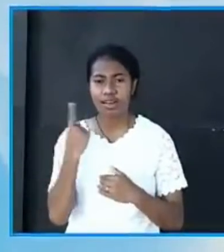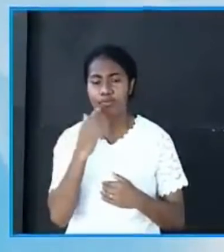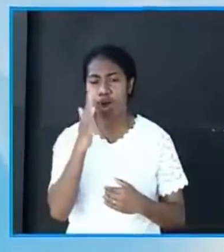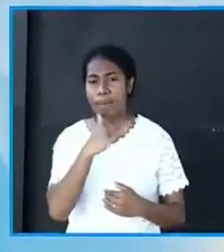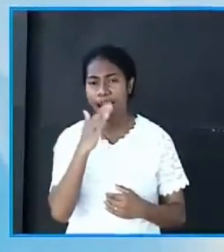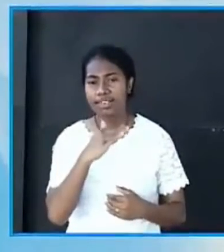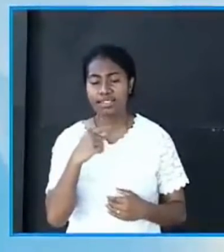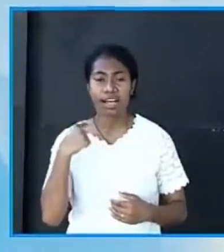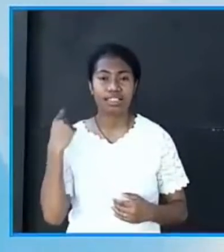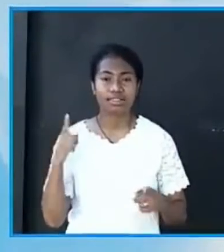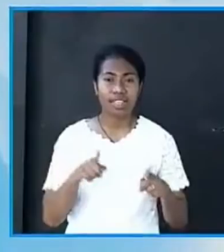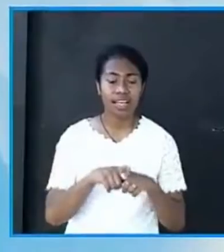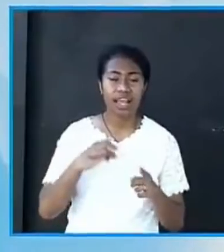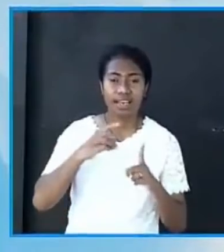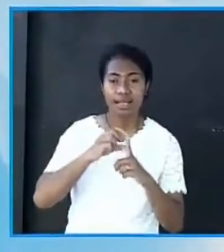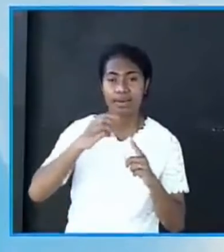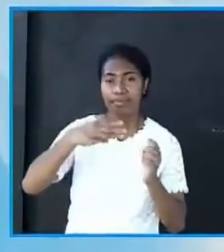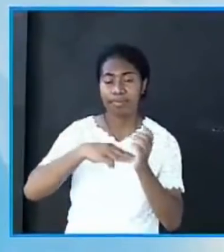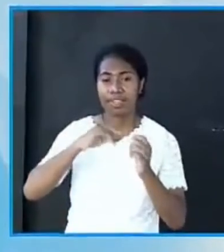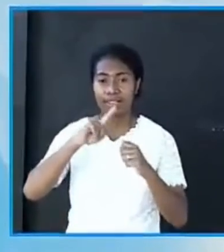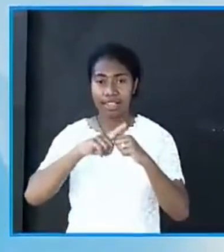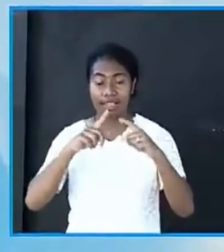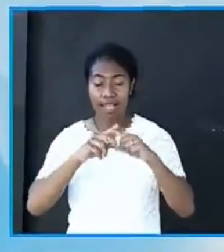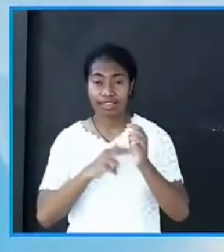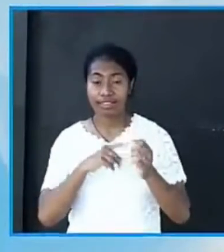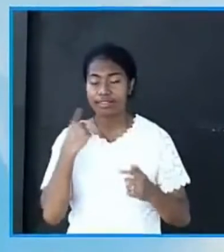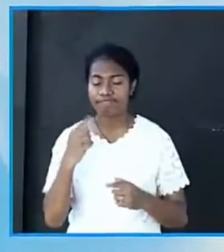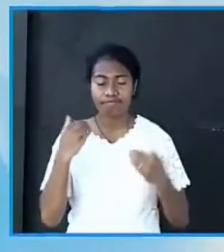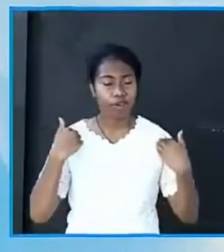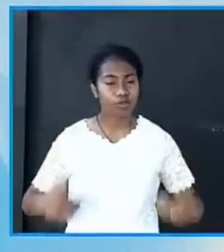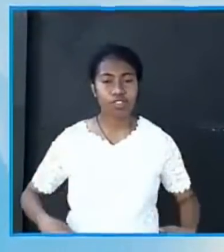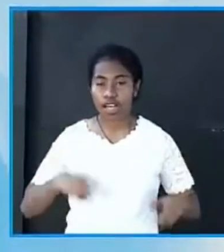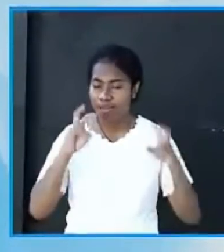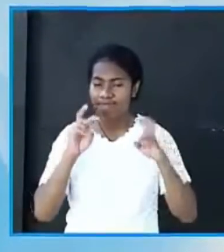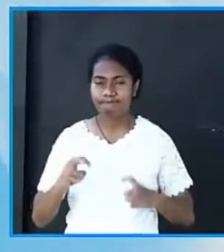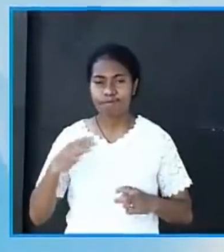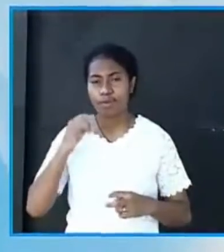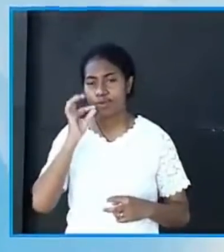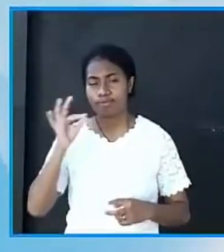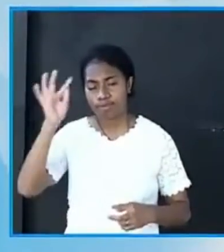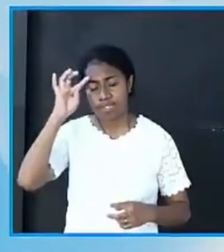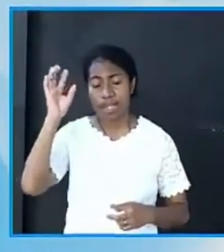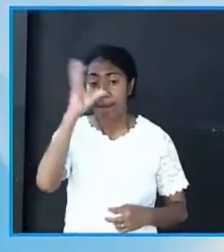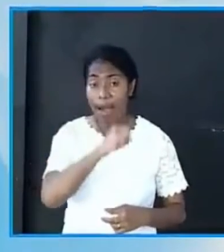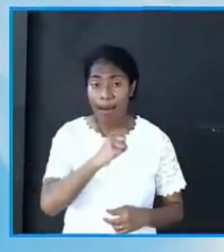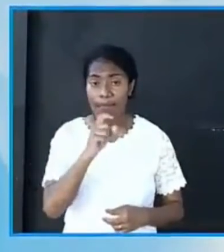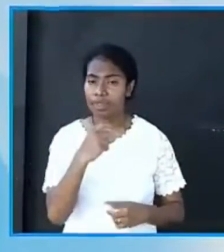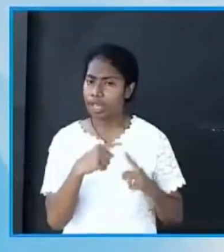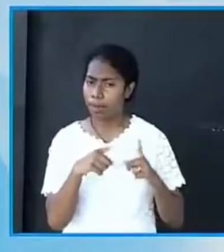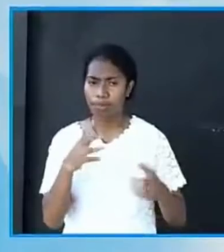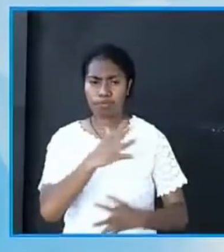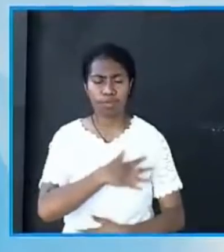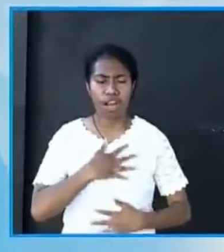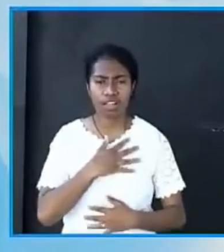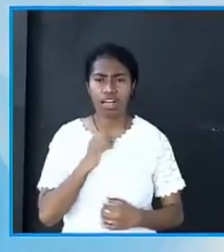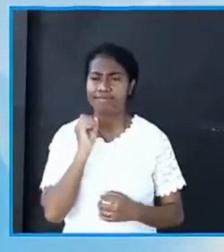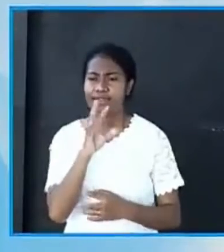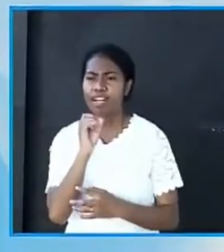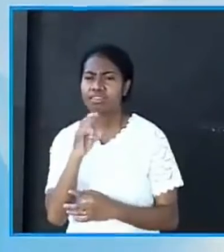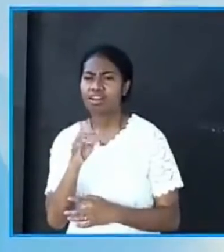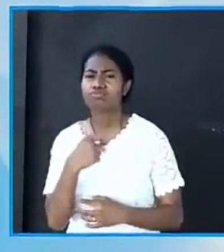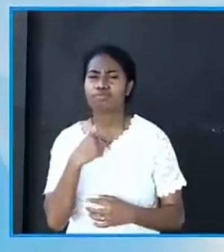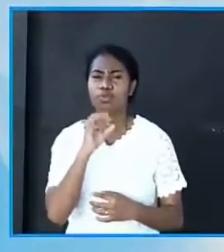dengan demikian hanya manusia yang bisa mengerti firman Tuhan binatang hanya bisa bertingkahlaku berteriak-teriak mengeluarkan suara